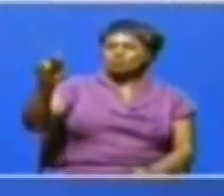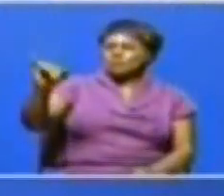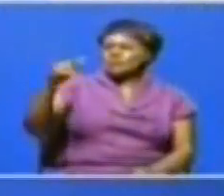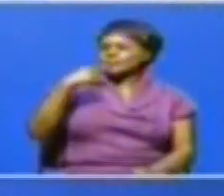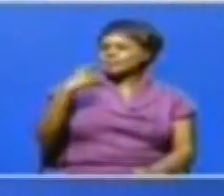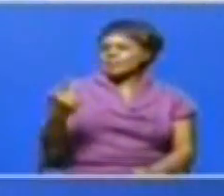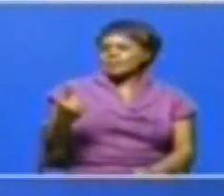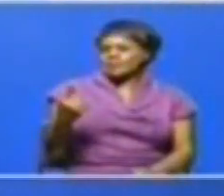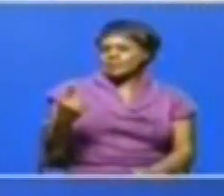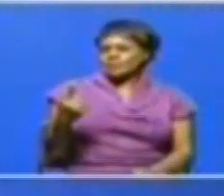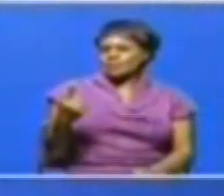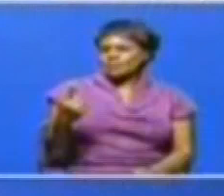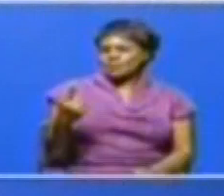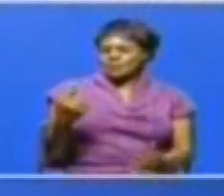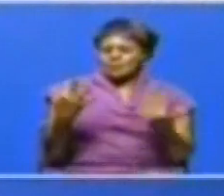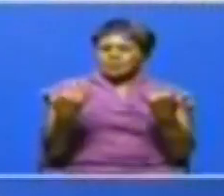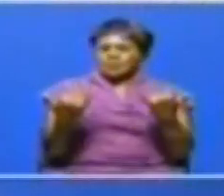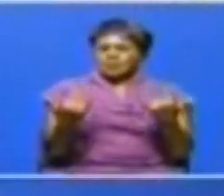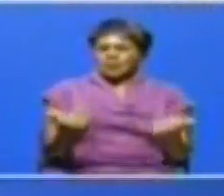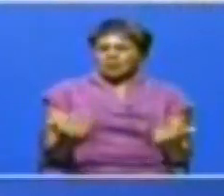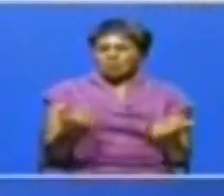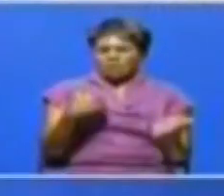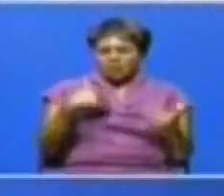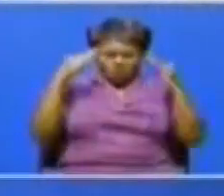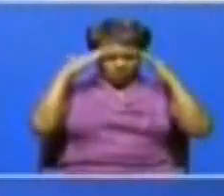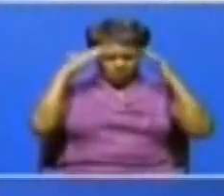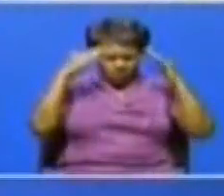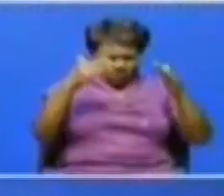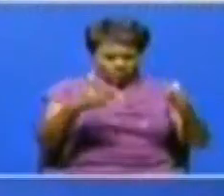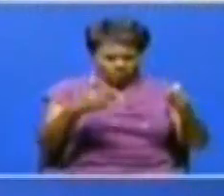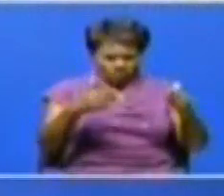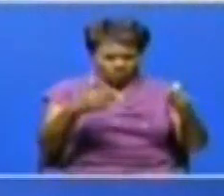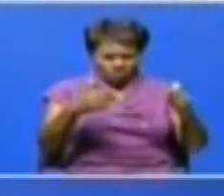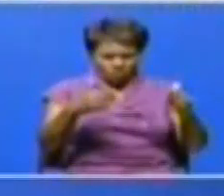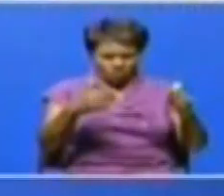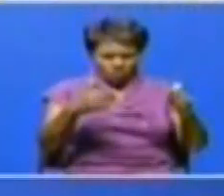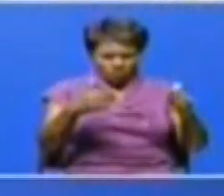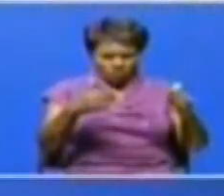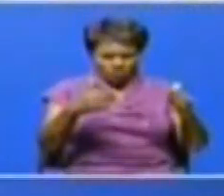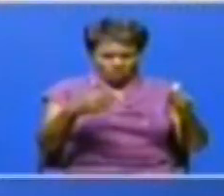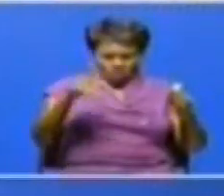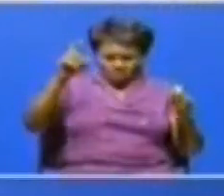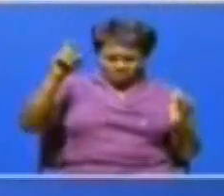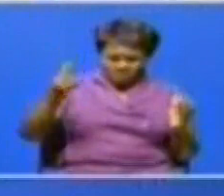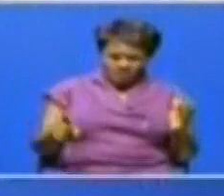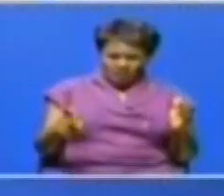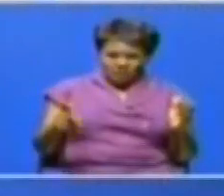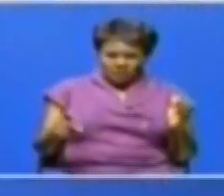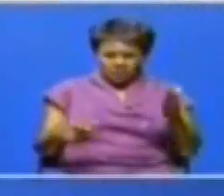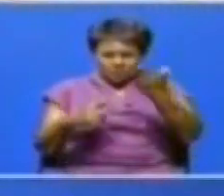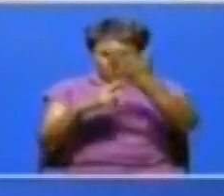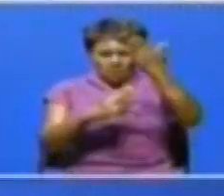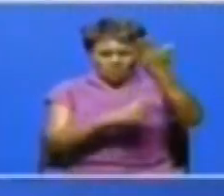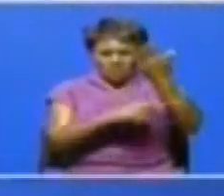yake nzuri sana amesema hivi, sasa tuko na trajectory, tuko na mwelekeo dhabiti kwamba lazima guzo tatu